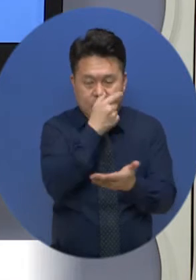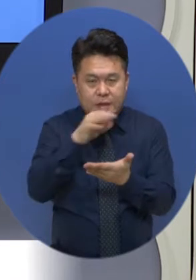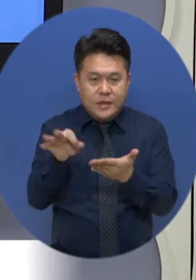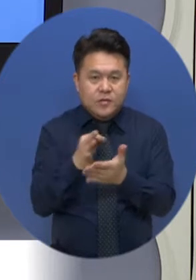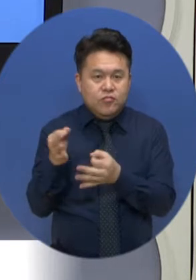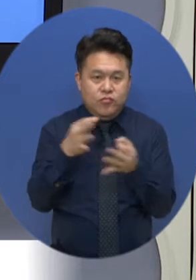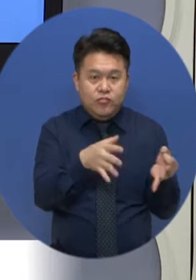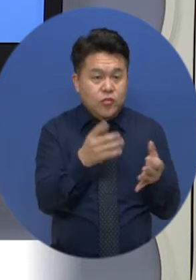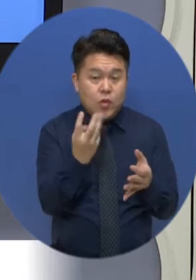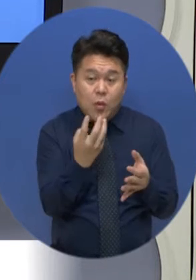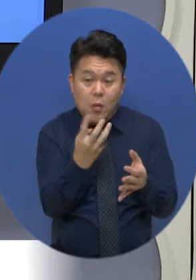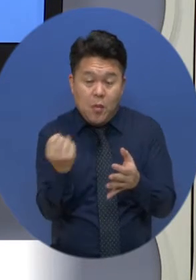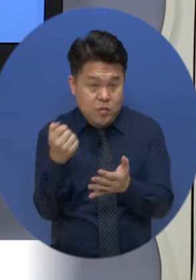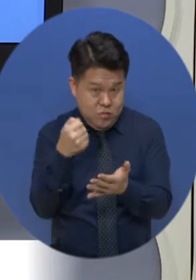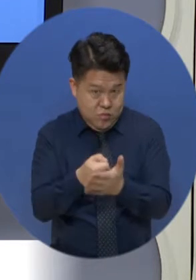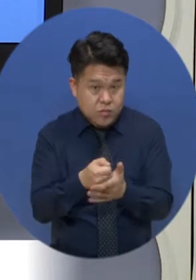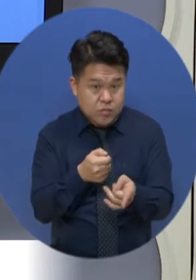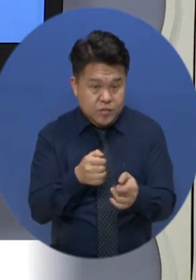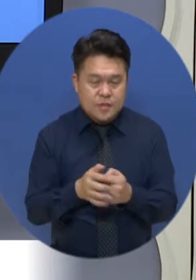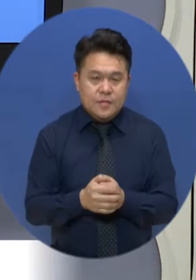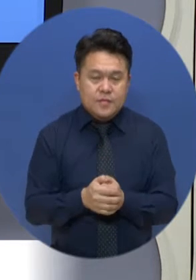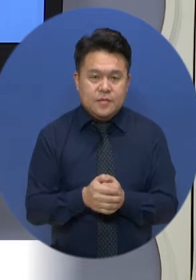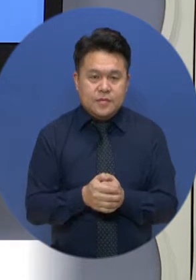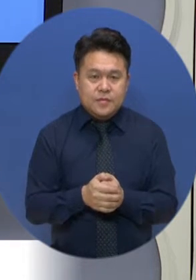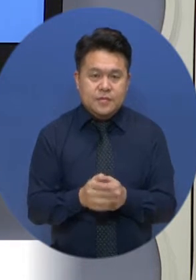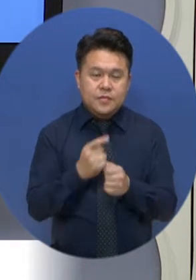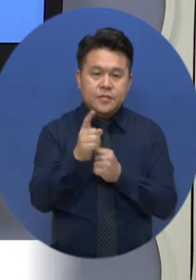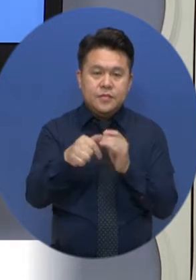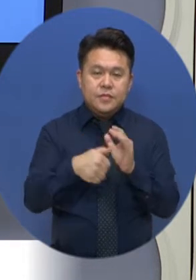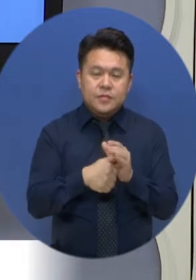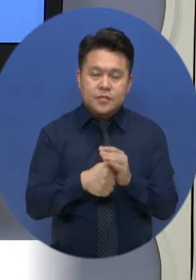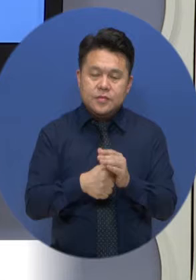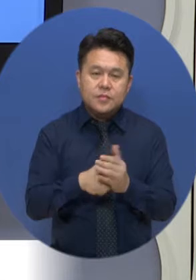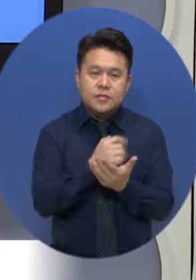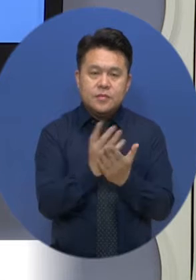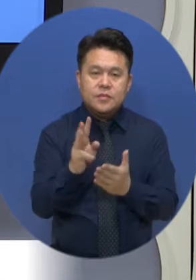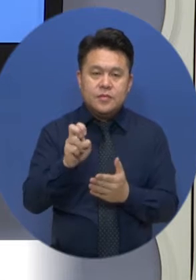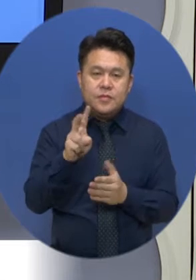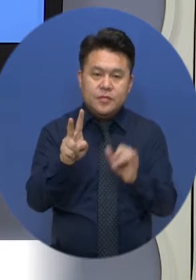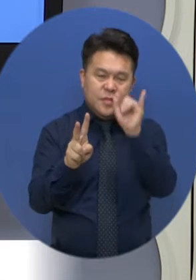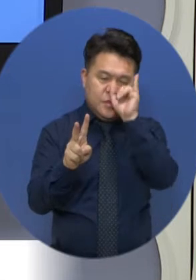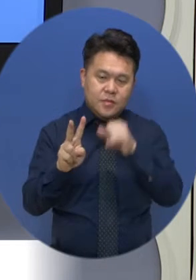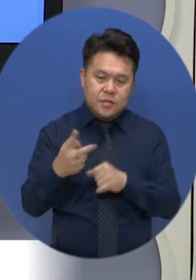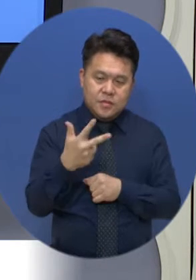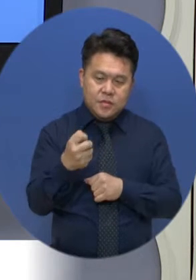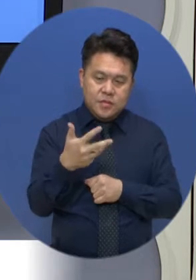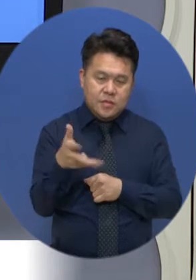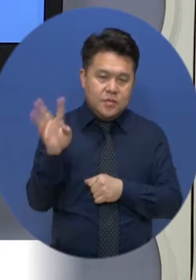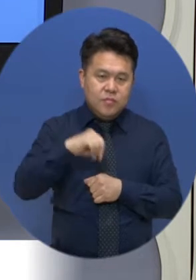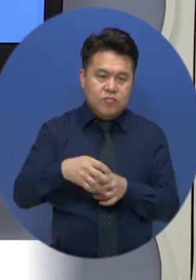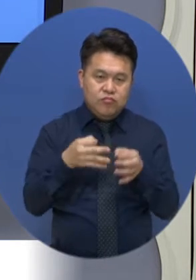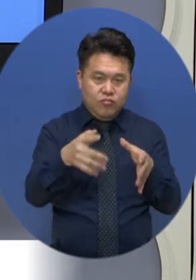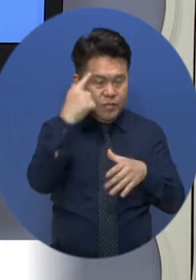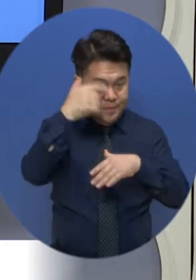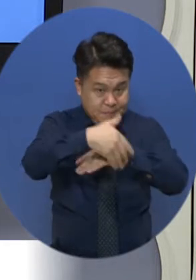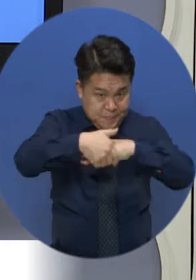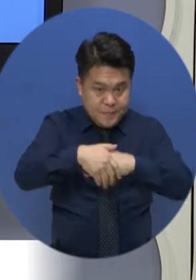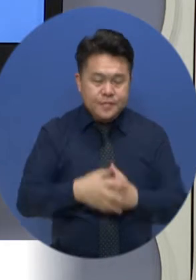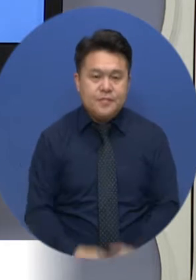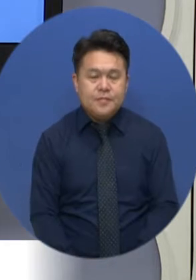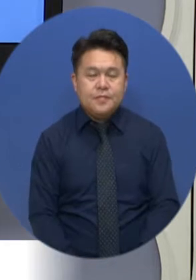예상 편 손까지 주도하는 사업 인데요 내년에 총 32개 사업의 270 8억 원이 배정됐으며